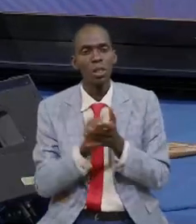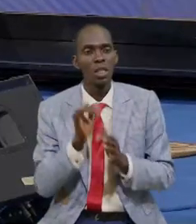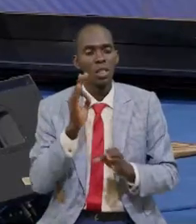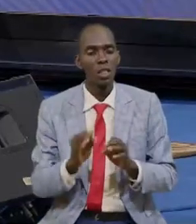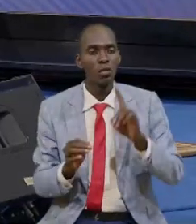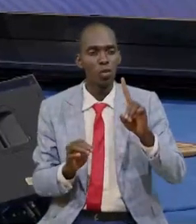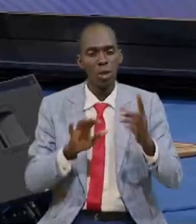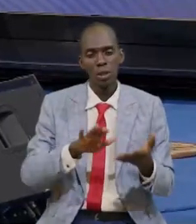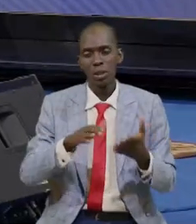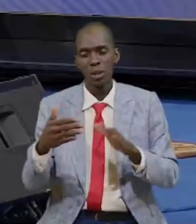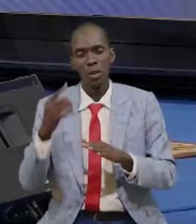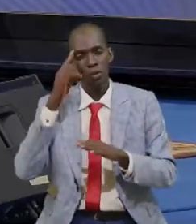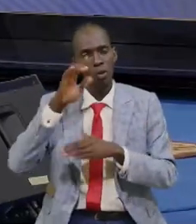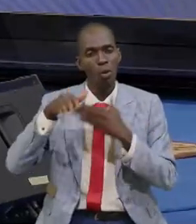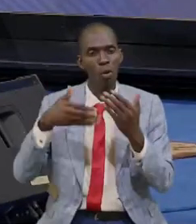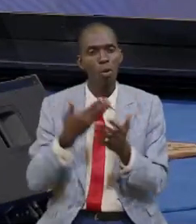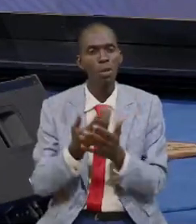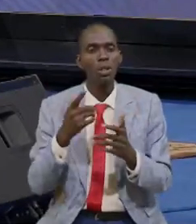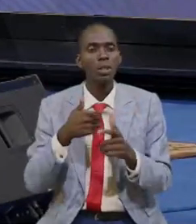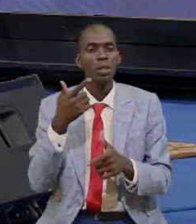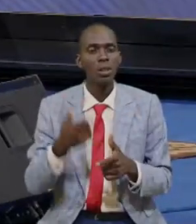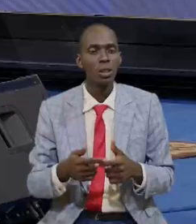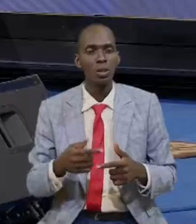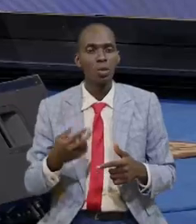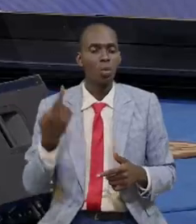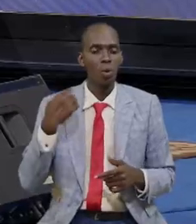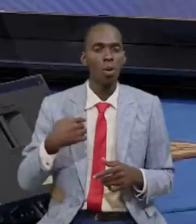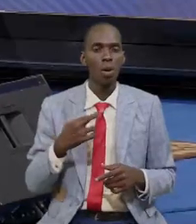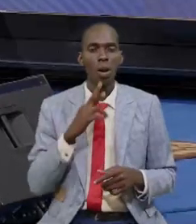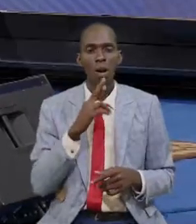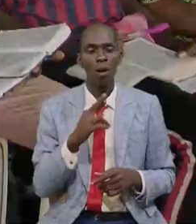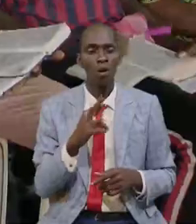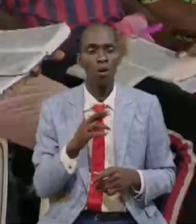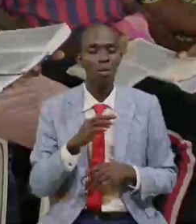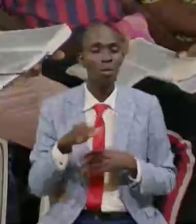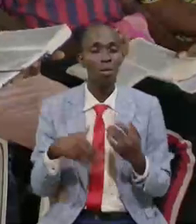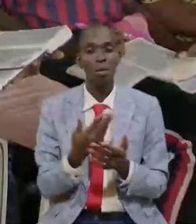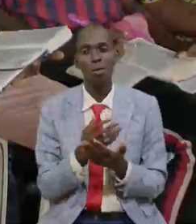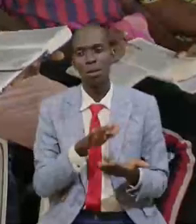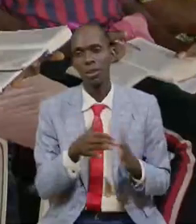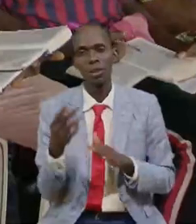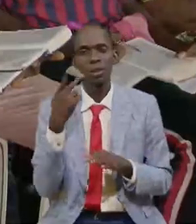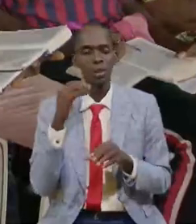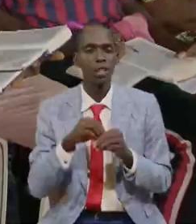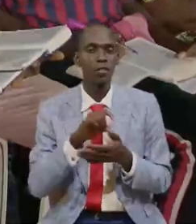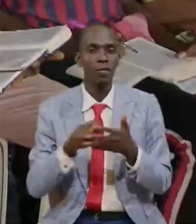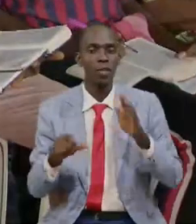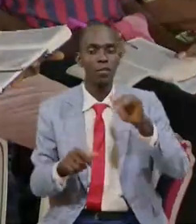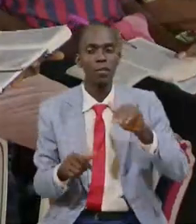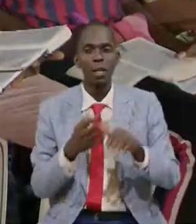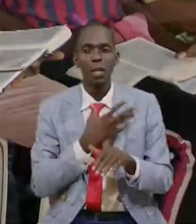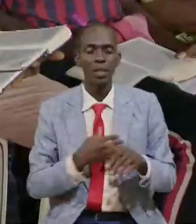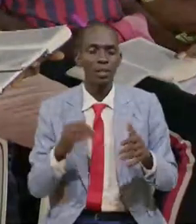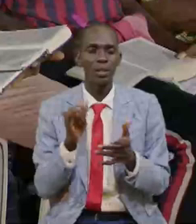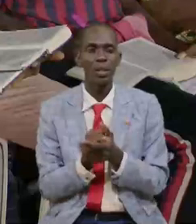tous, tous donc sont morts. Et le verset 15 dit, et qu'il est